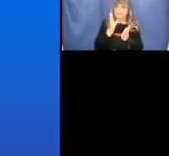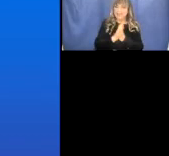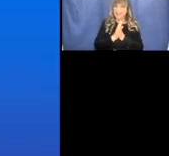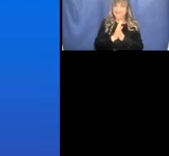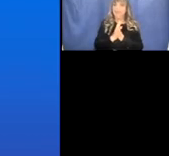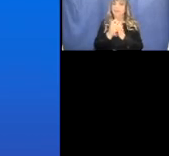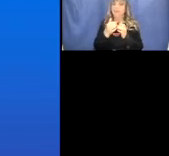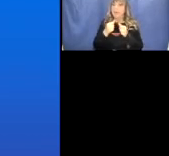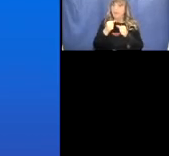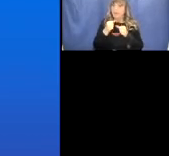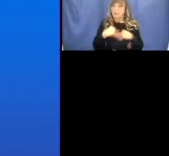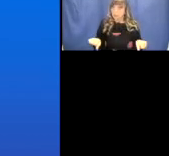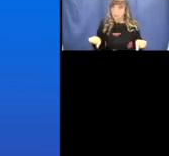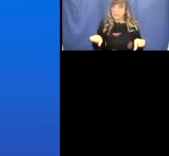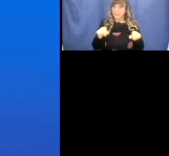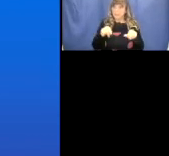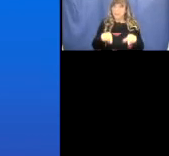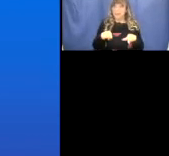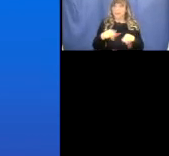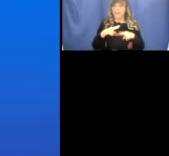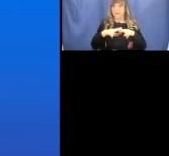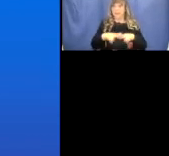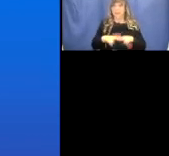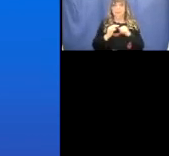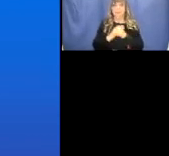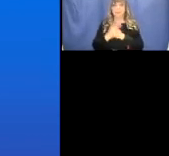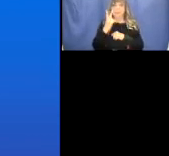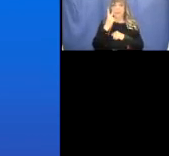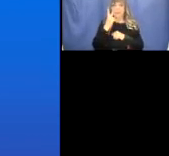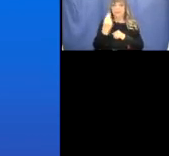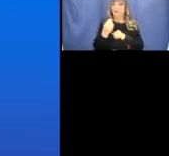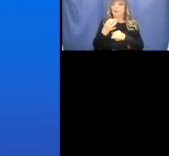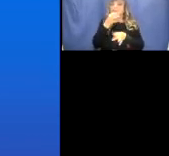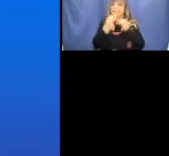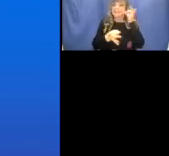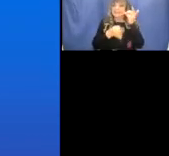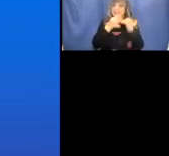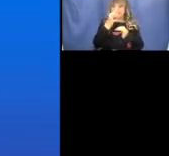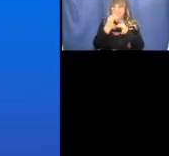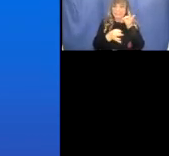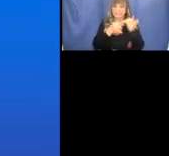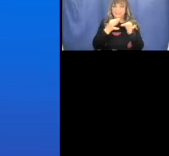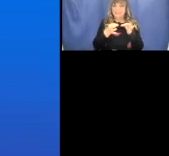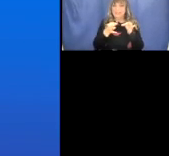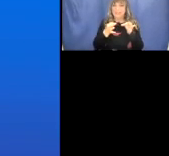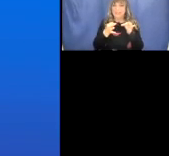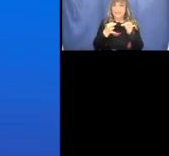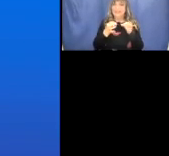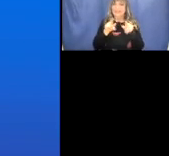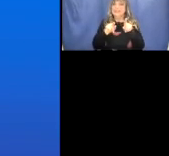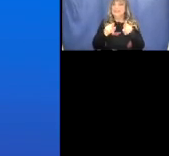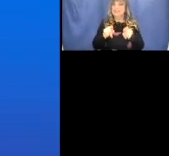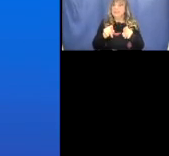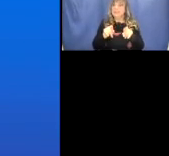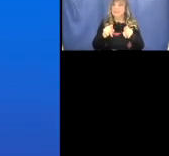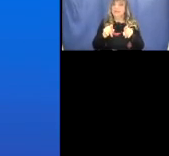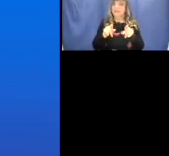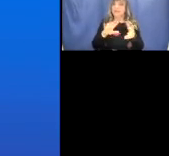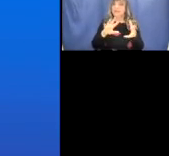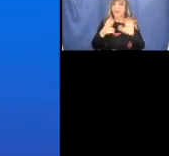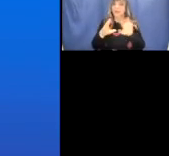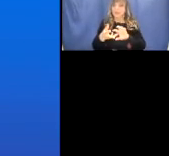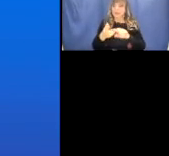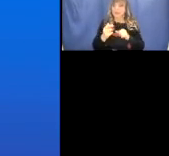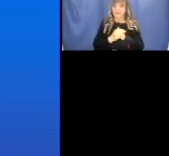fondamenti rimangono vediamo che cosa significa la simmetria per rotazione se annotato in